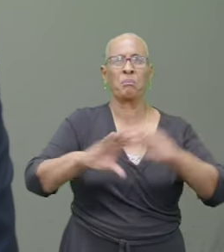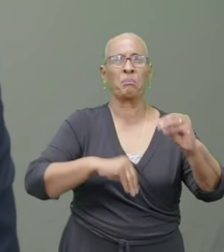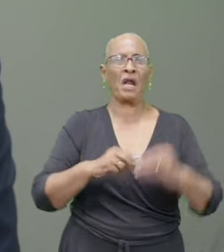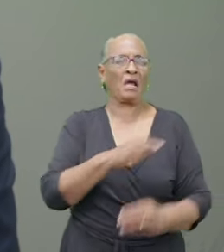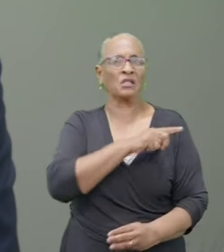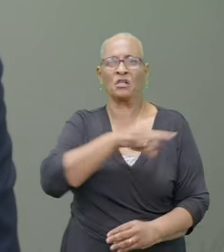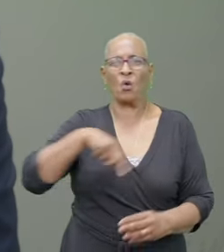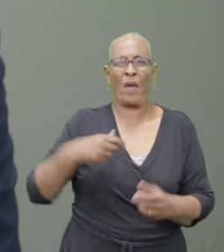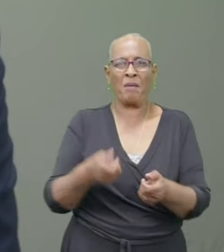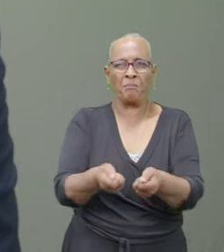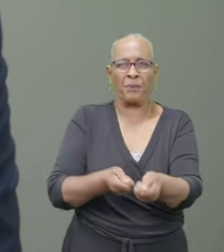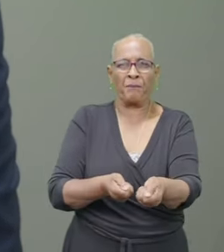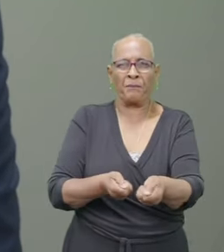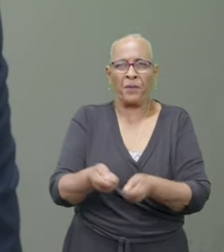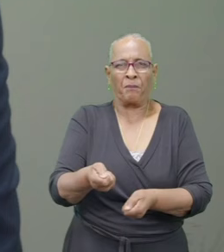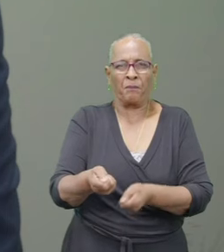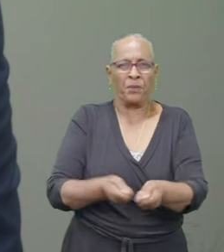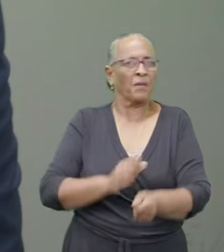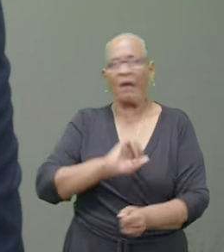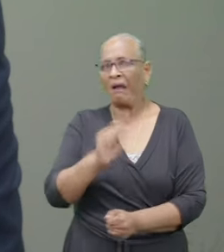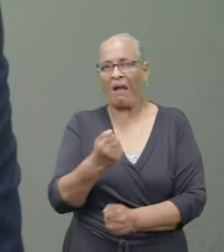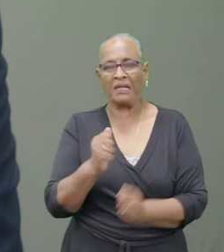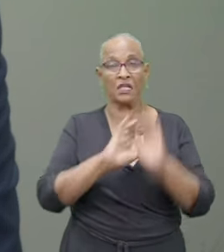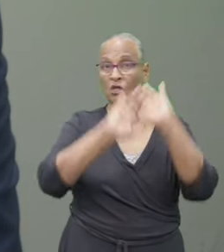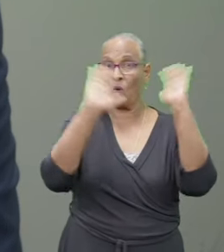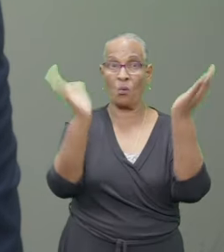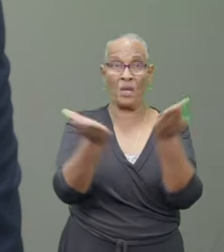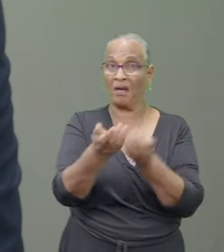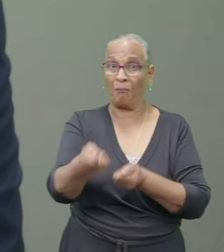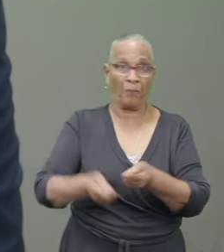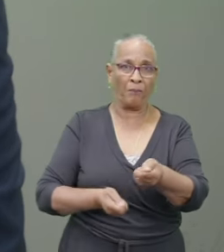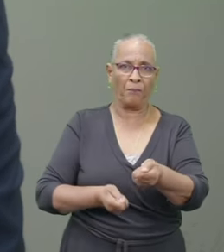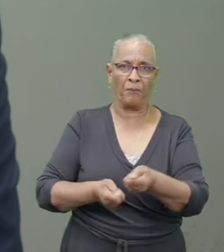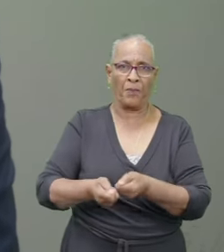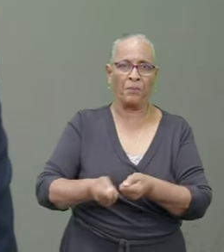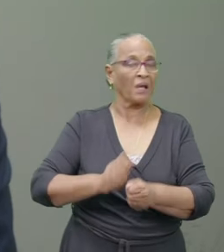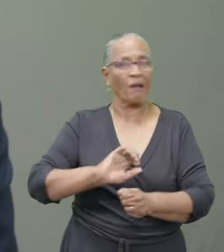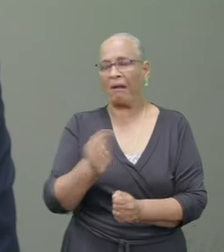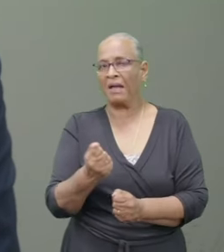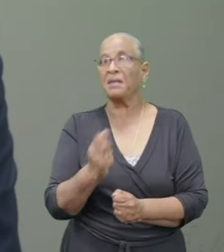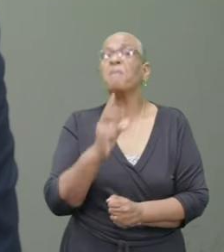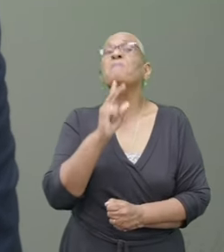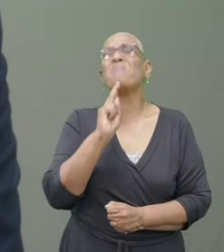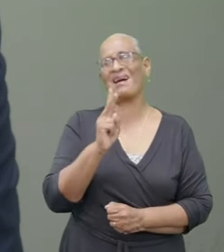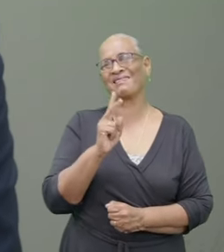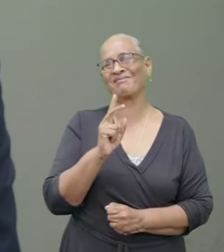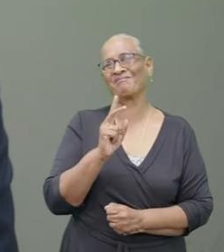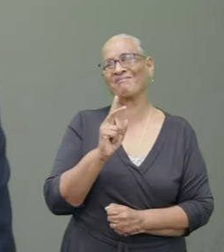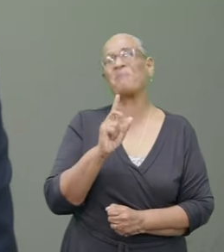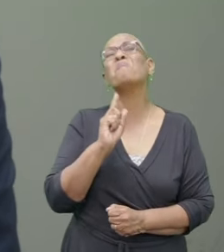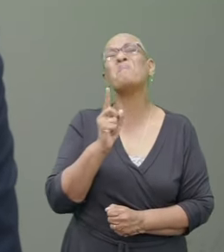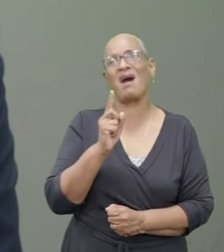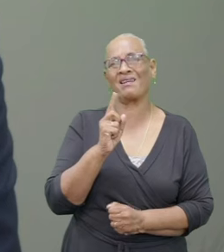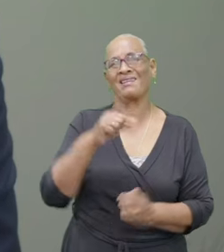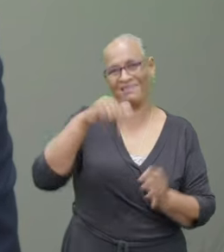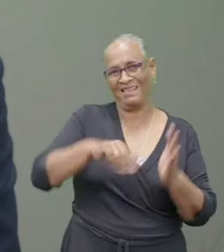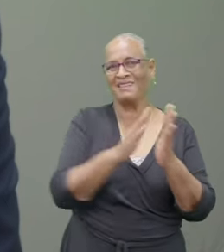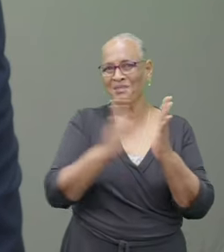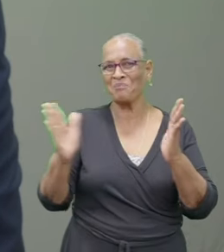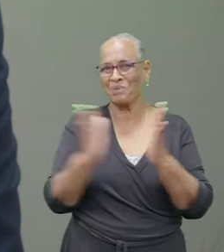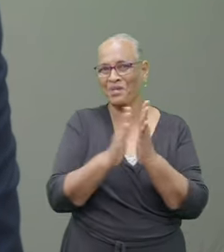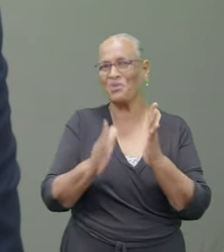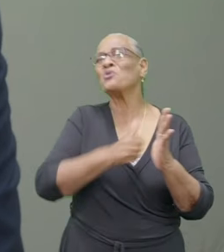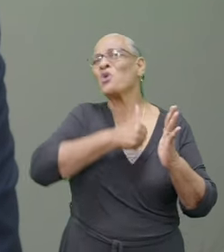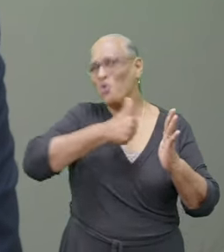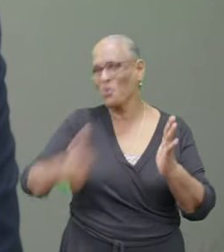niet onder controle kan hebben. Maar het is natuurlijk wel typisch dat wel in deze periode gebruikt kan worden als er